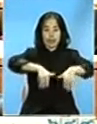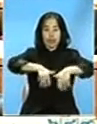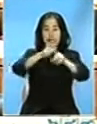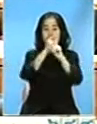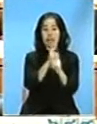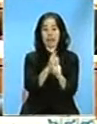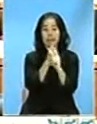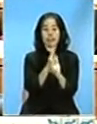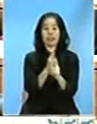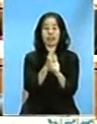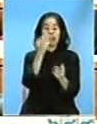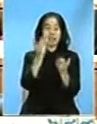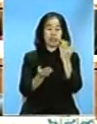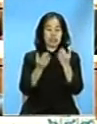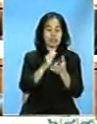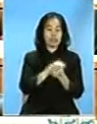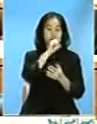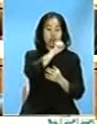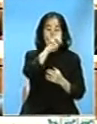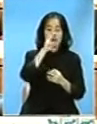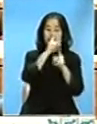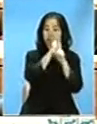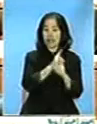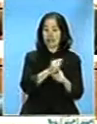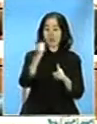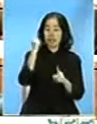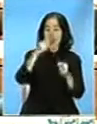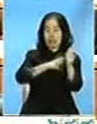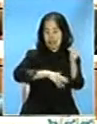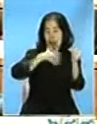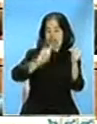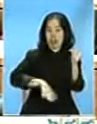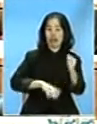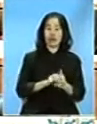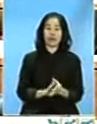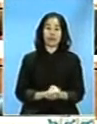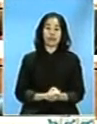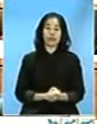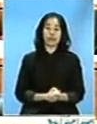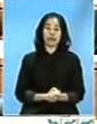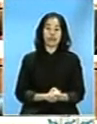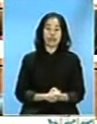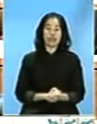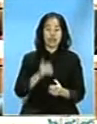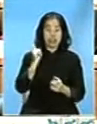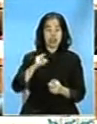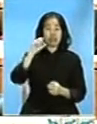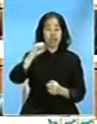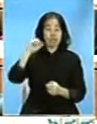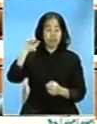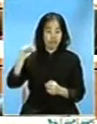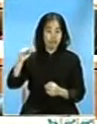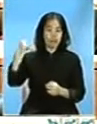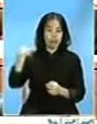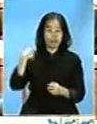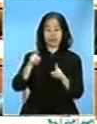าผู้แทนราษฎรหรือสมาชิกวุฒิสภานั้นในลักษณะเดิมมานานพอสมควรจริงๆแม้แต่สมาชิกสภาผู้แทนราษฎรเ